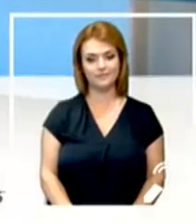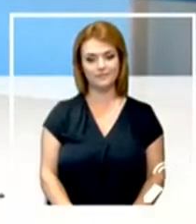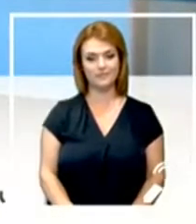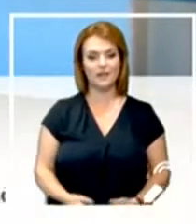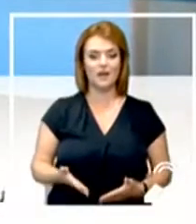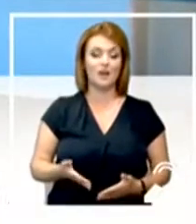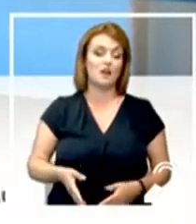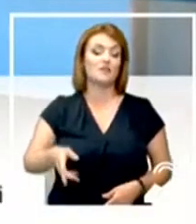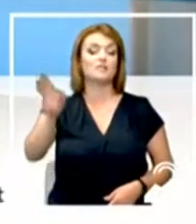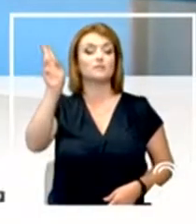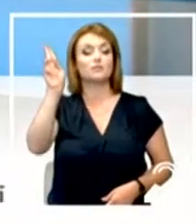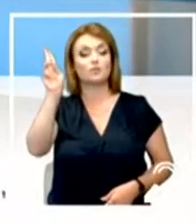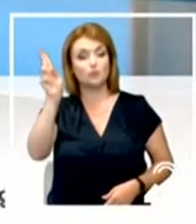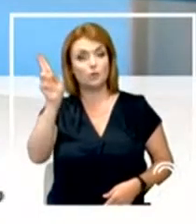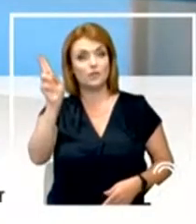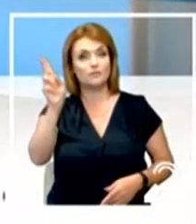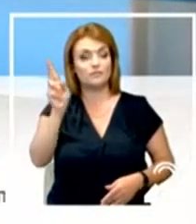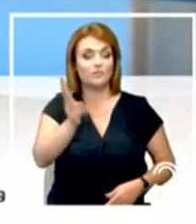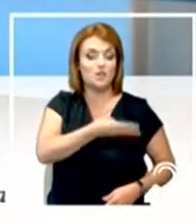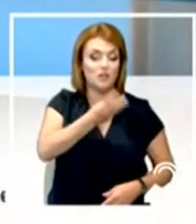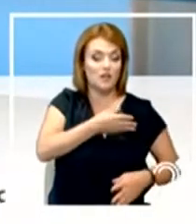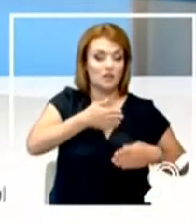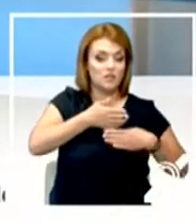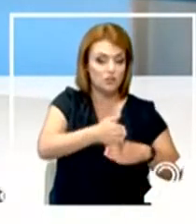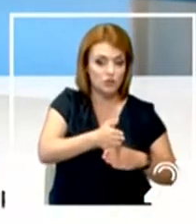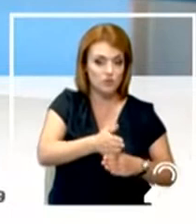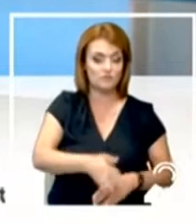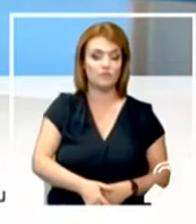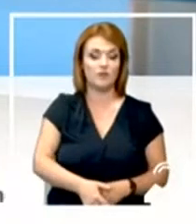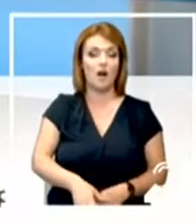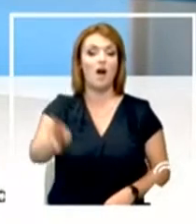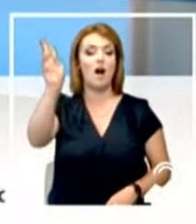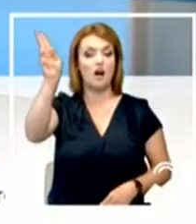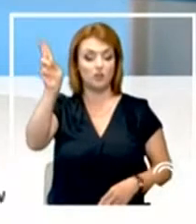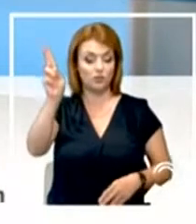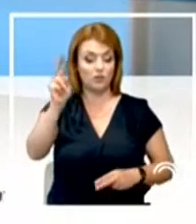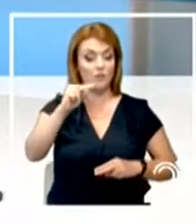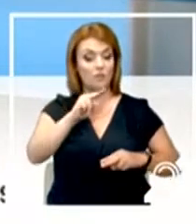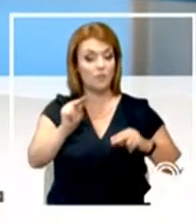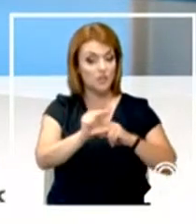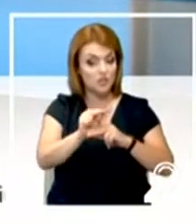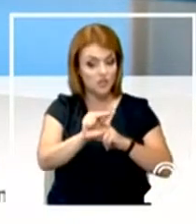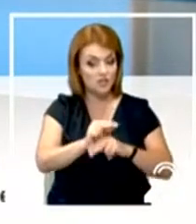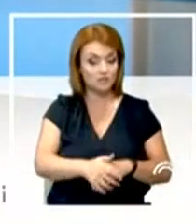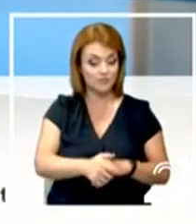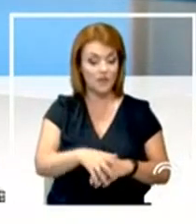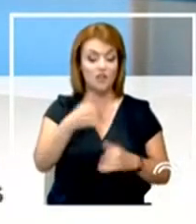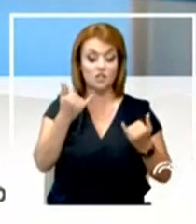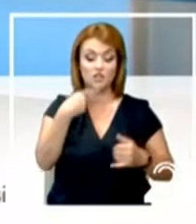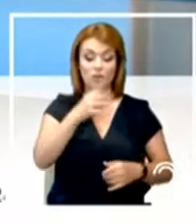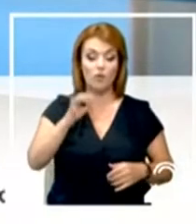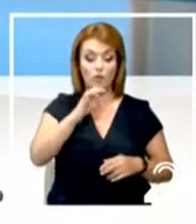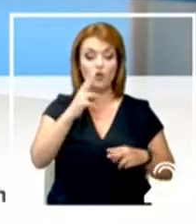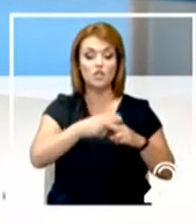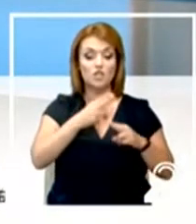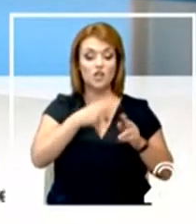Distrusă de unii și reparată de alții, este vorba despre linia de cale ferată Basarabeasca Republica Moldova, Berezii Nou